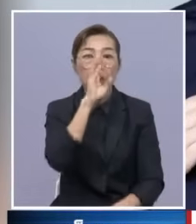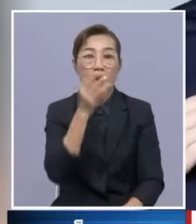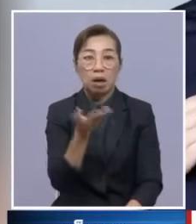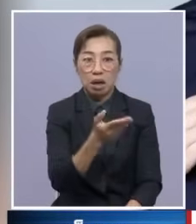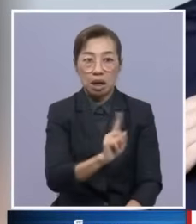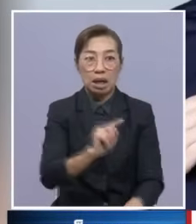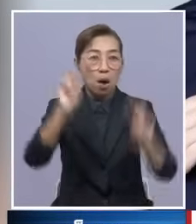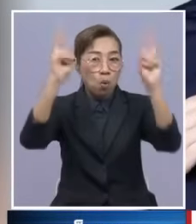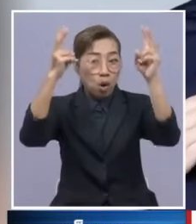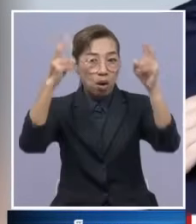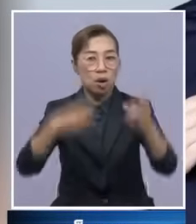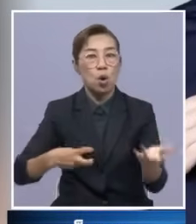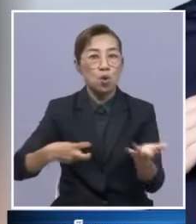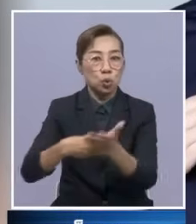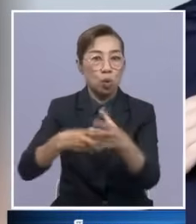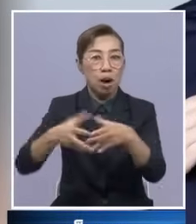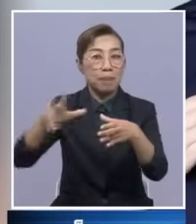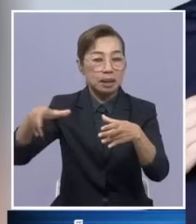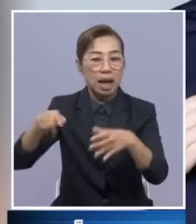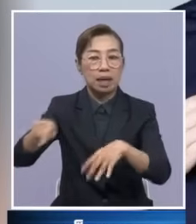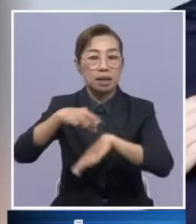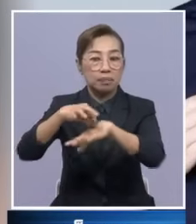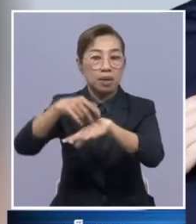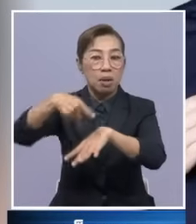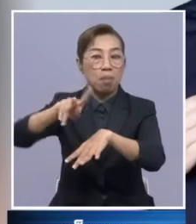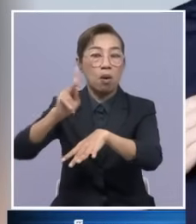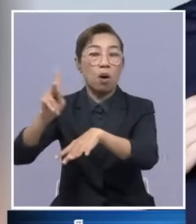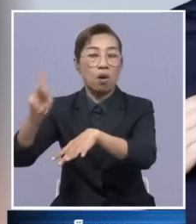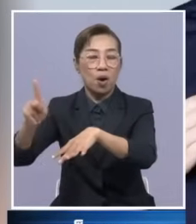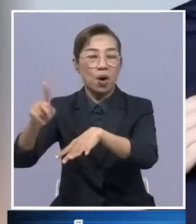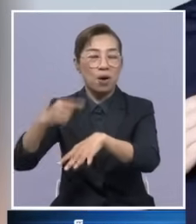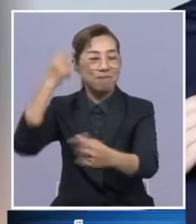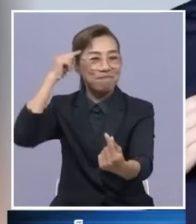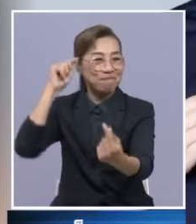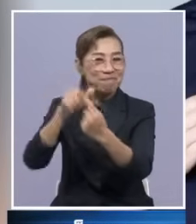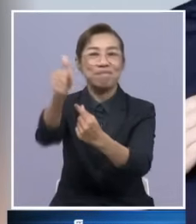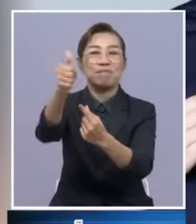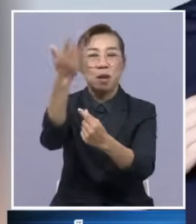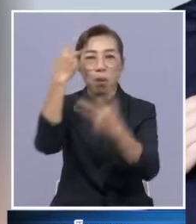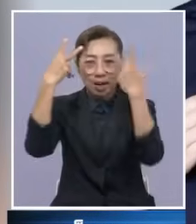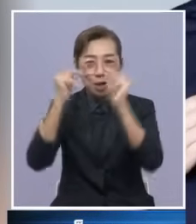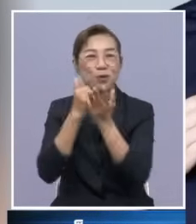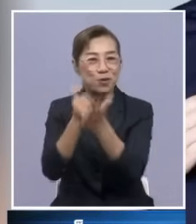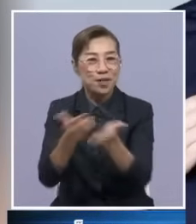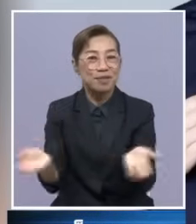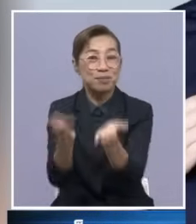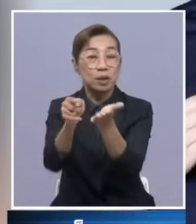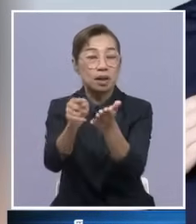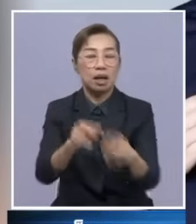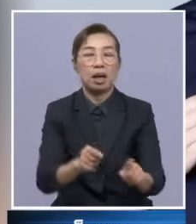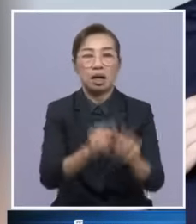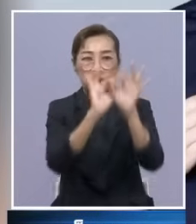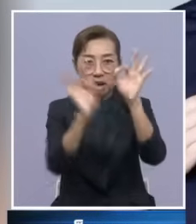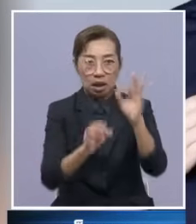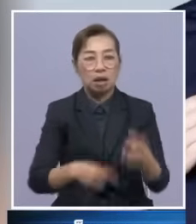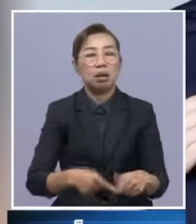ในหัวข้อตั๋วเพื่อไทยผู้กำกับสมหวังในความอุปถัมภ์ของนายกนะคะโดยระบุข้อความแบบนี้ค่ะบอกว่าตั๋วเพื่อไทยผู้ก